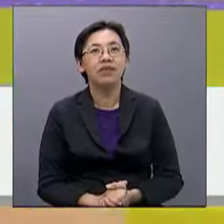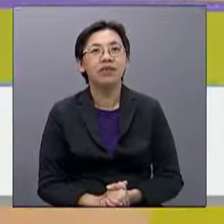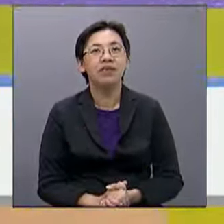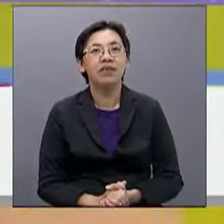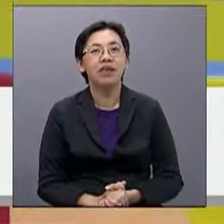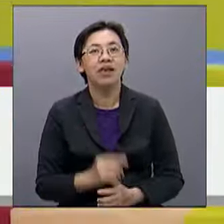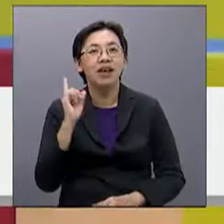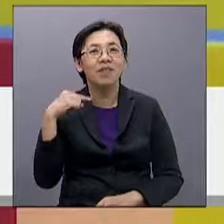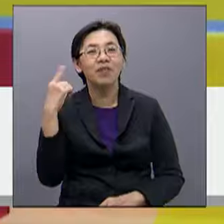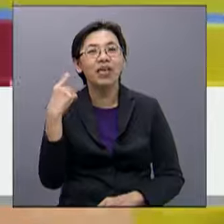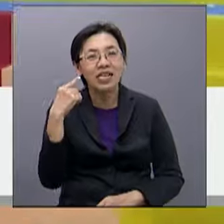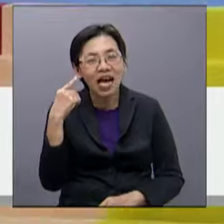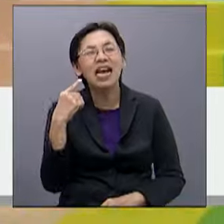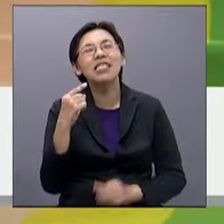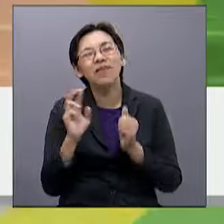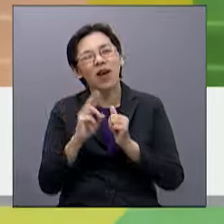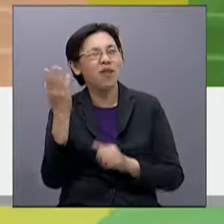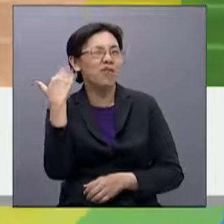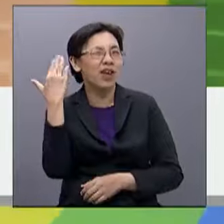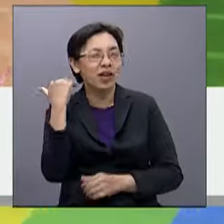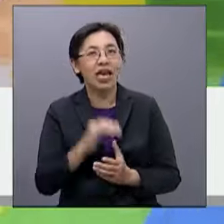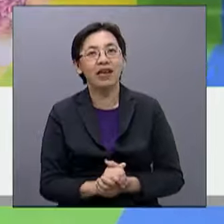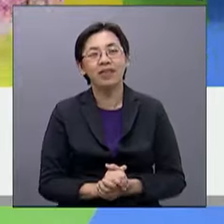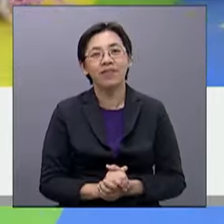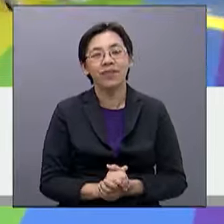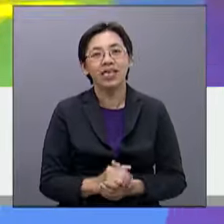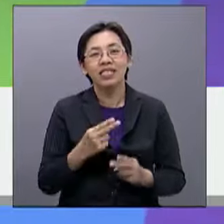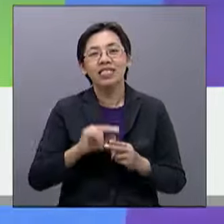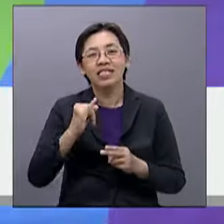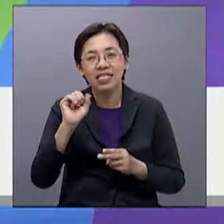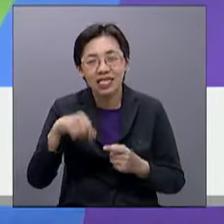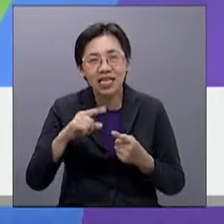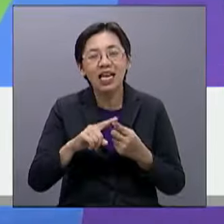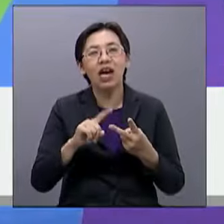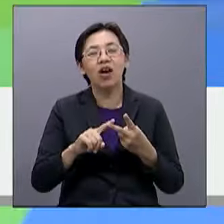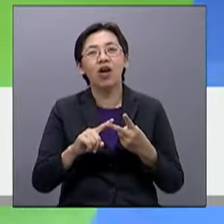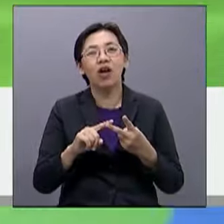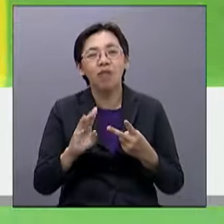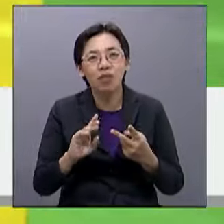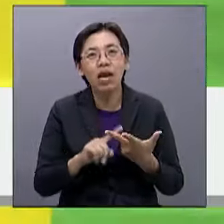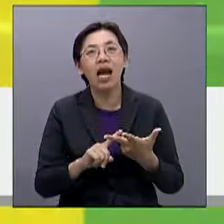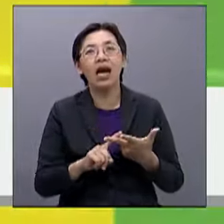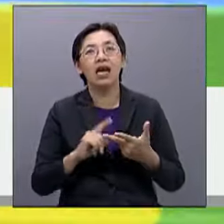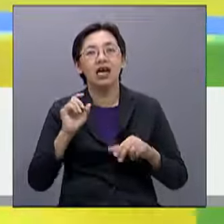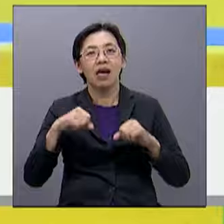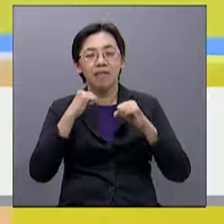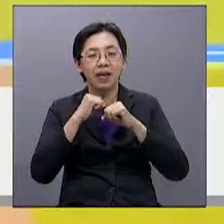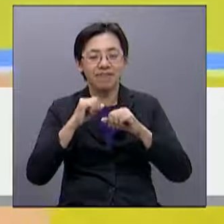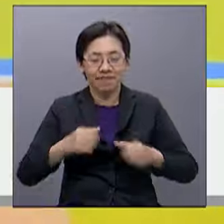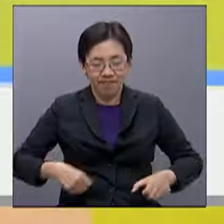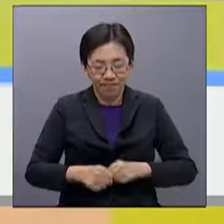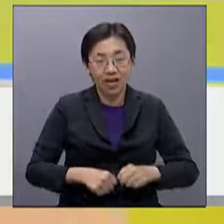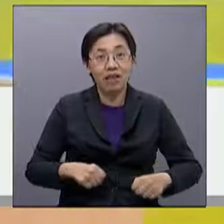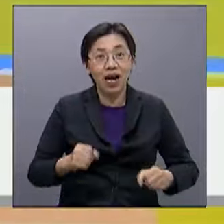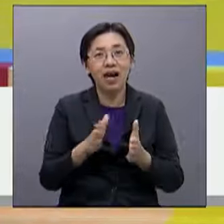ทิฟฟานี่ปีล่าสุดค่ะบรูซคชิสราแล้วก็เจสซี่เจสซิลินเดินแบบชุดผ้าขาวม้าสีรุ้งต้อนรับไพร์มันเดือนแห่ง